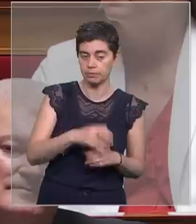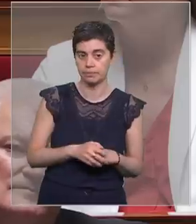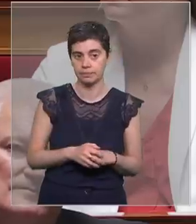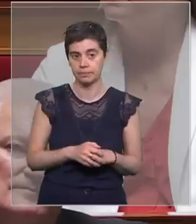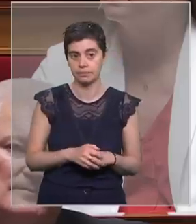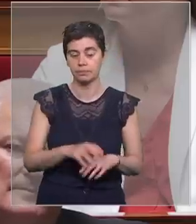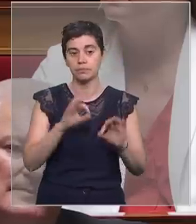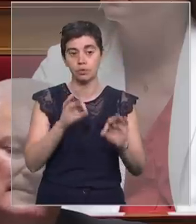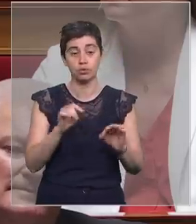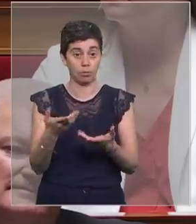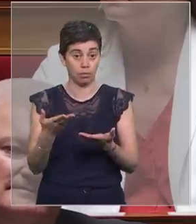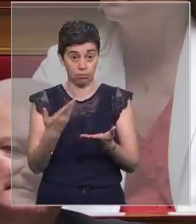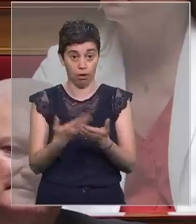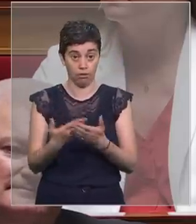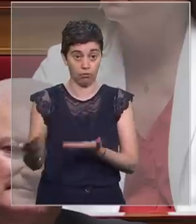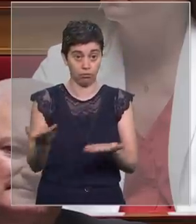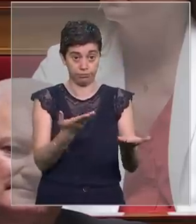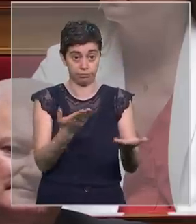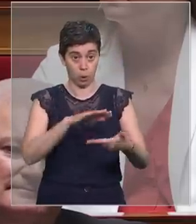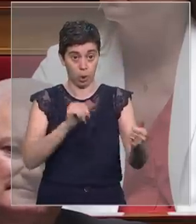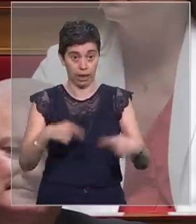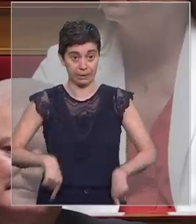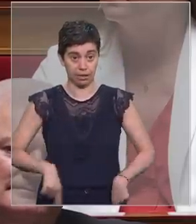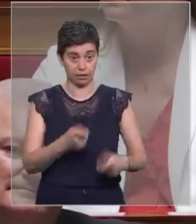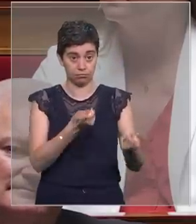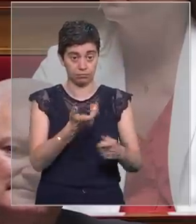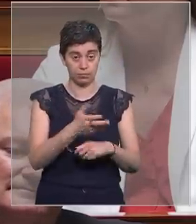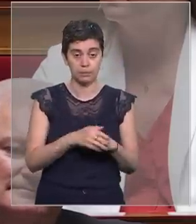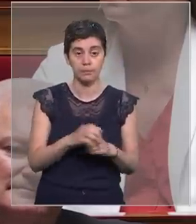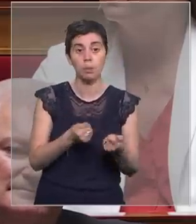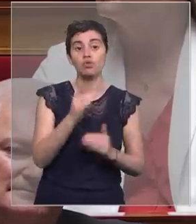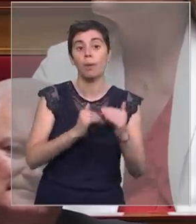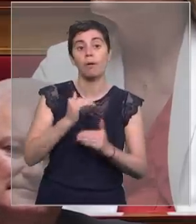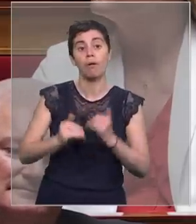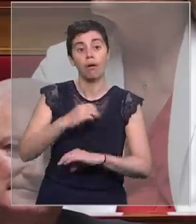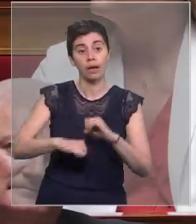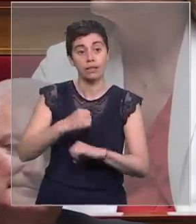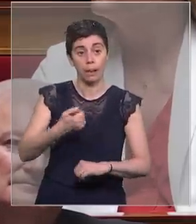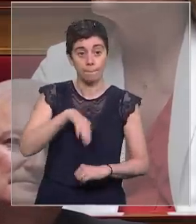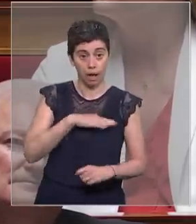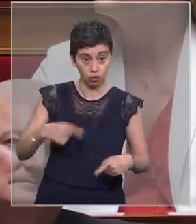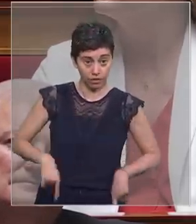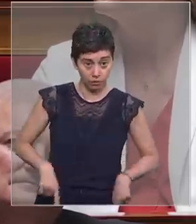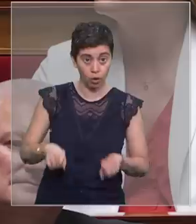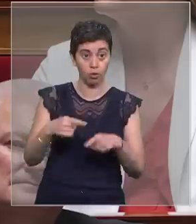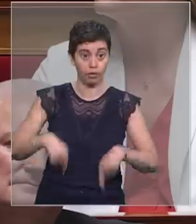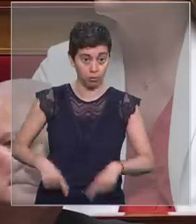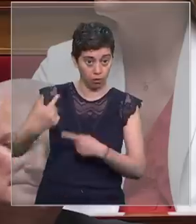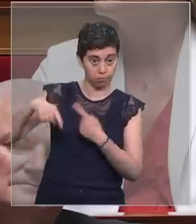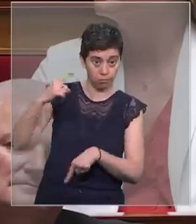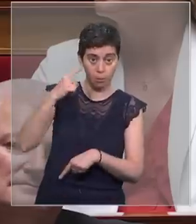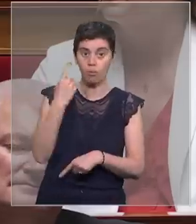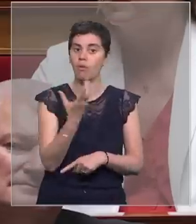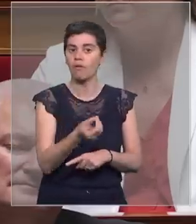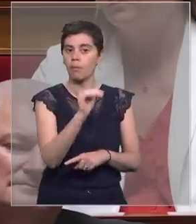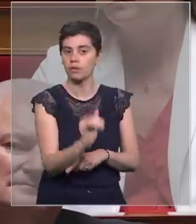de votre portefeuille ministériel. Plusieurs plans ont été mis en œuvre par ce gouvernement et le précédent en faveur de la protection des